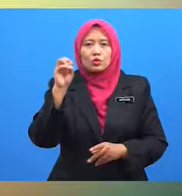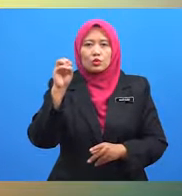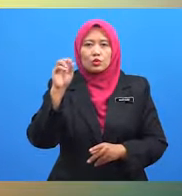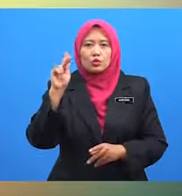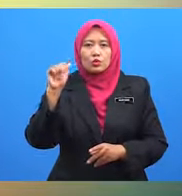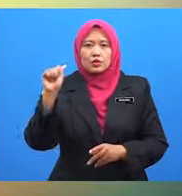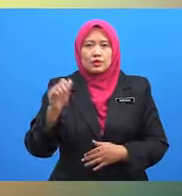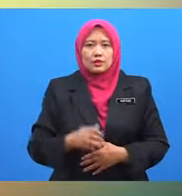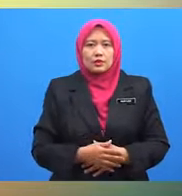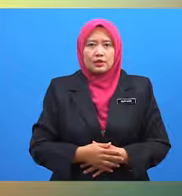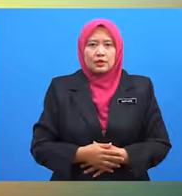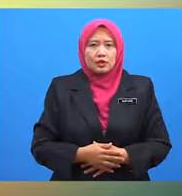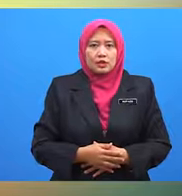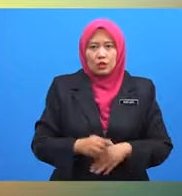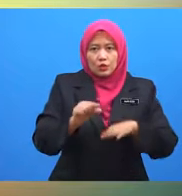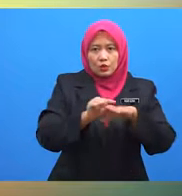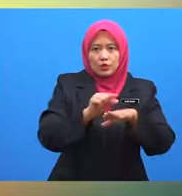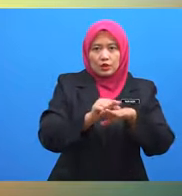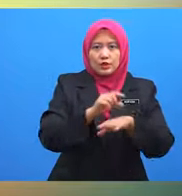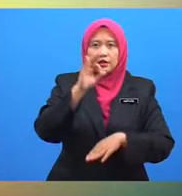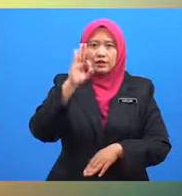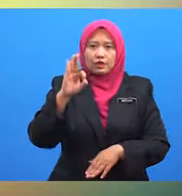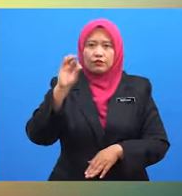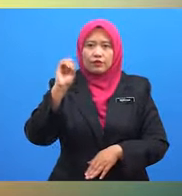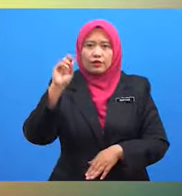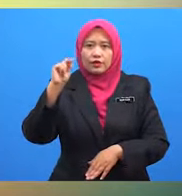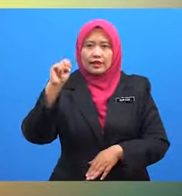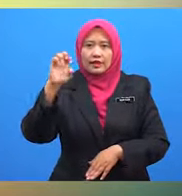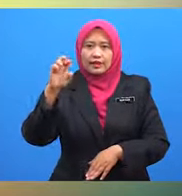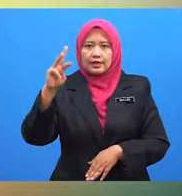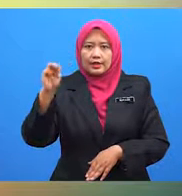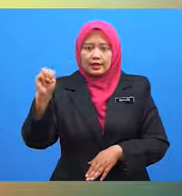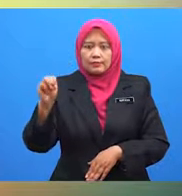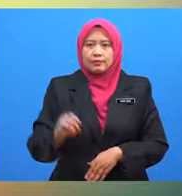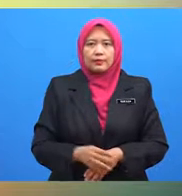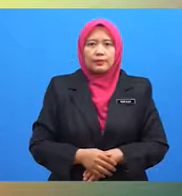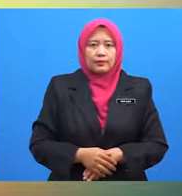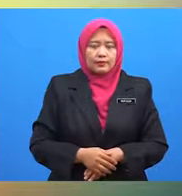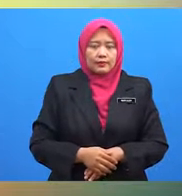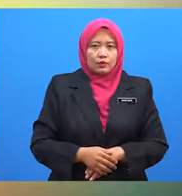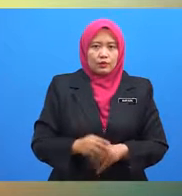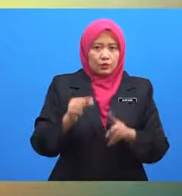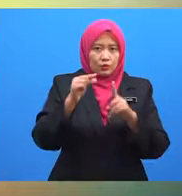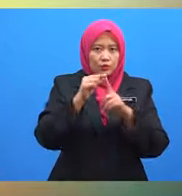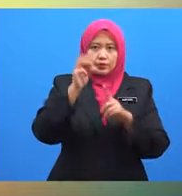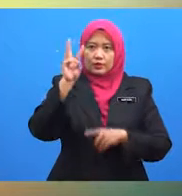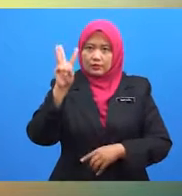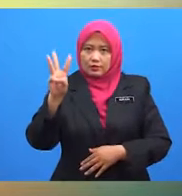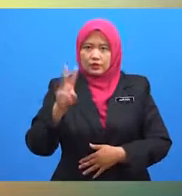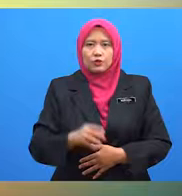W, geluncuran W, pada beberapa perkataan yang sekarang menggunakan fonem